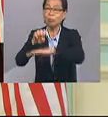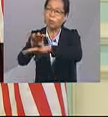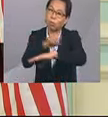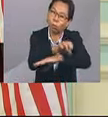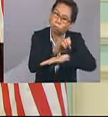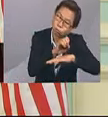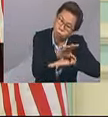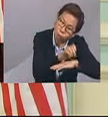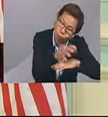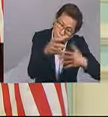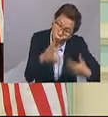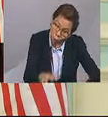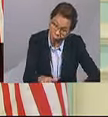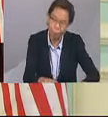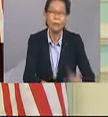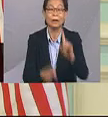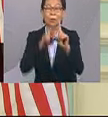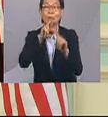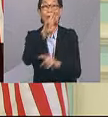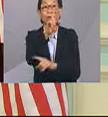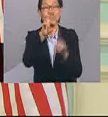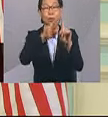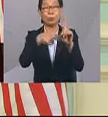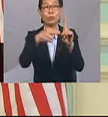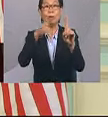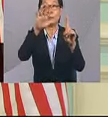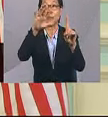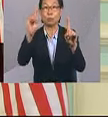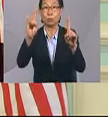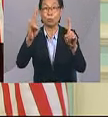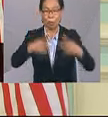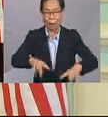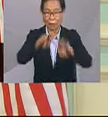dibuat. Sebanyak 1,057 pasaraya,